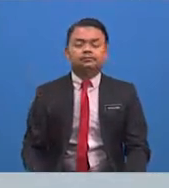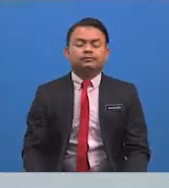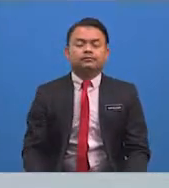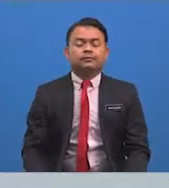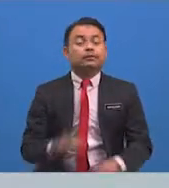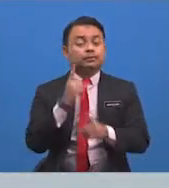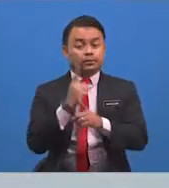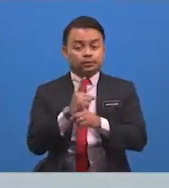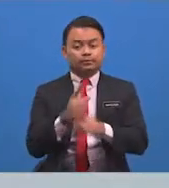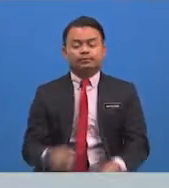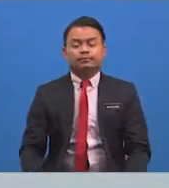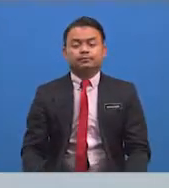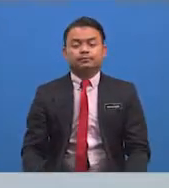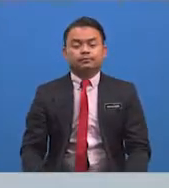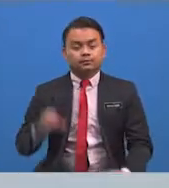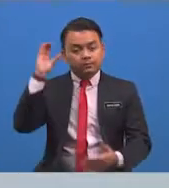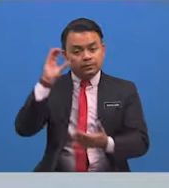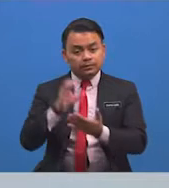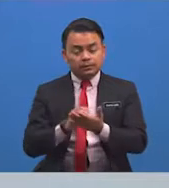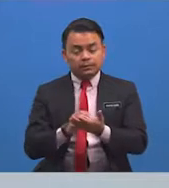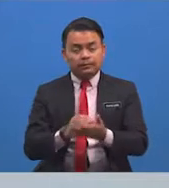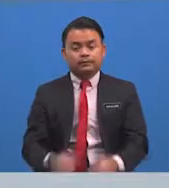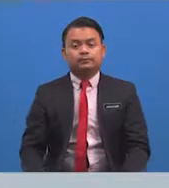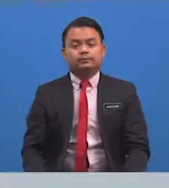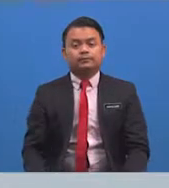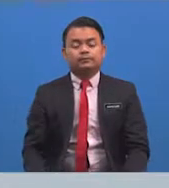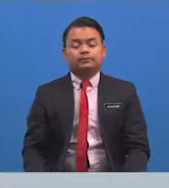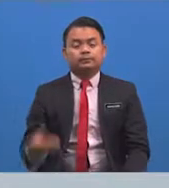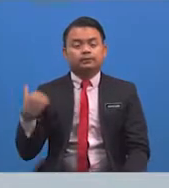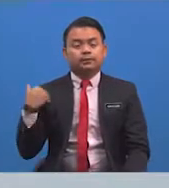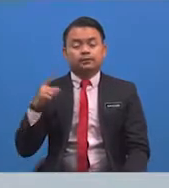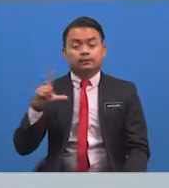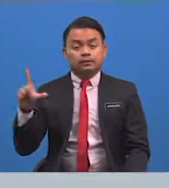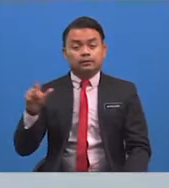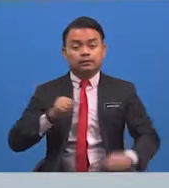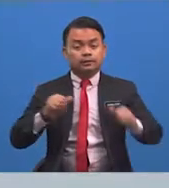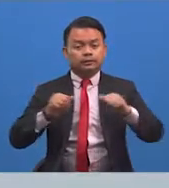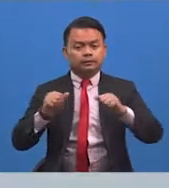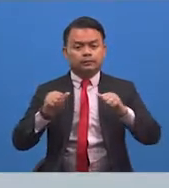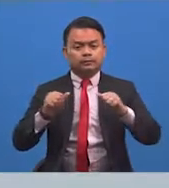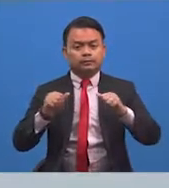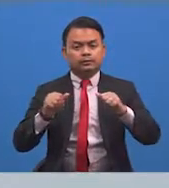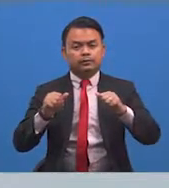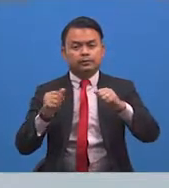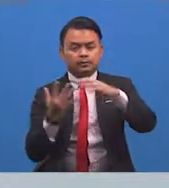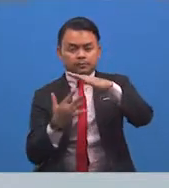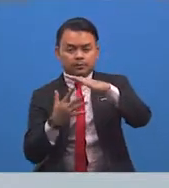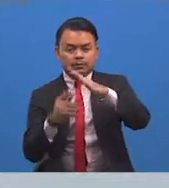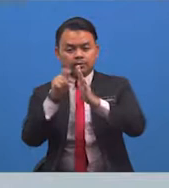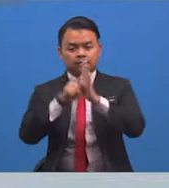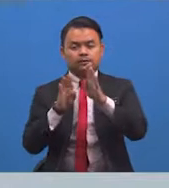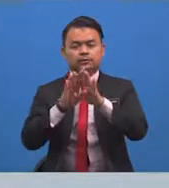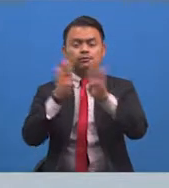Ya, betul. Imej tersebut merupakan aktiviti pembakaran terbuka.